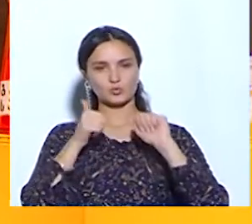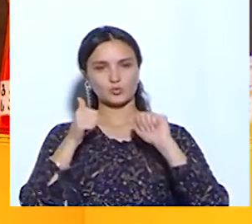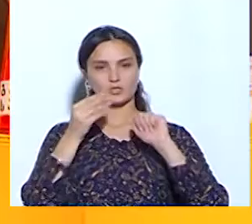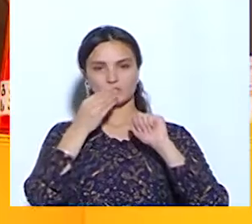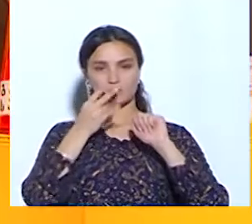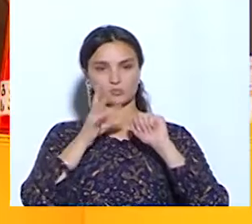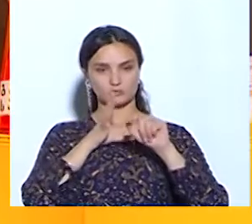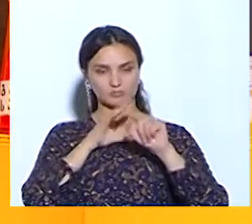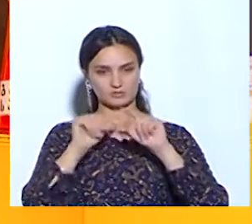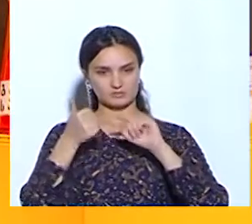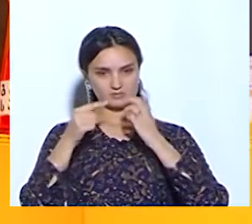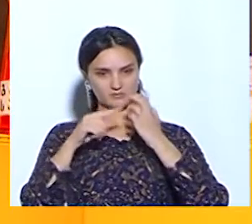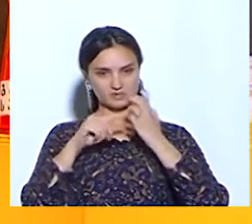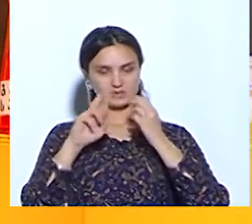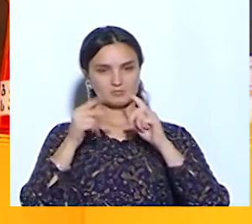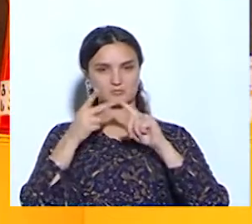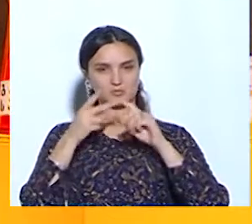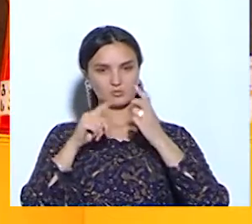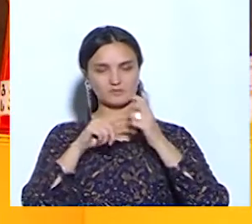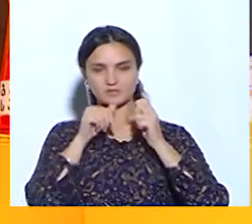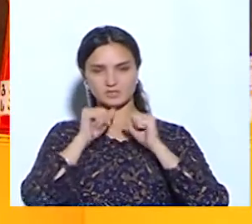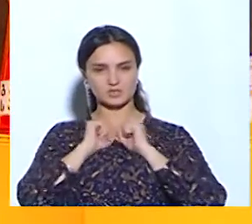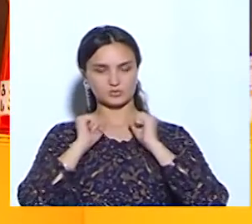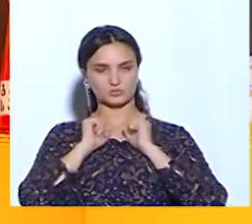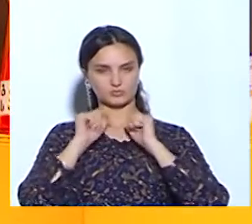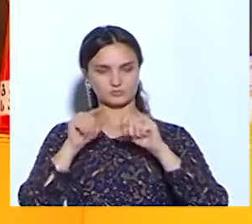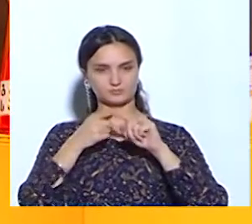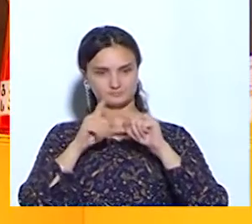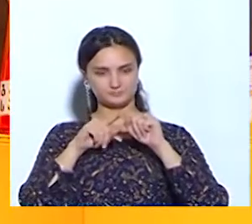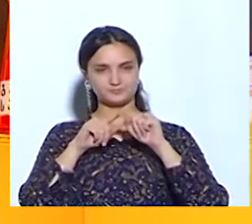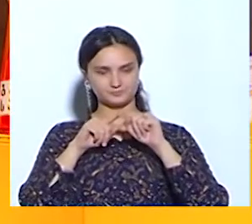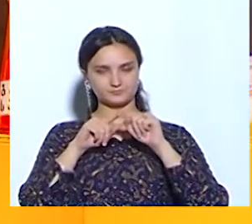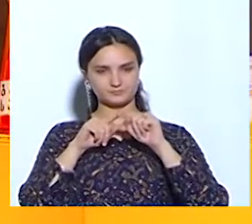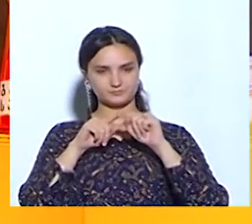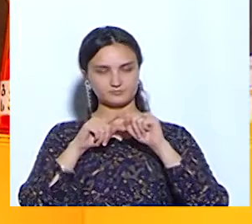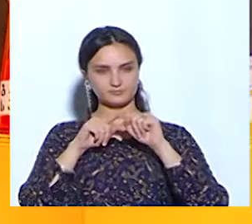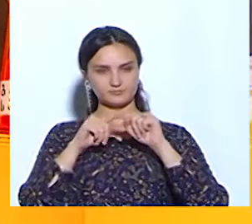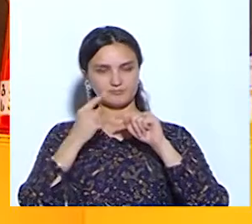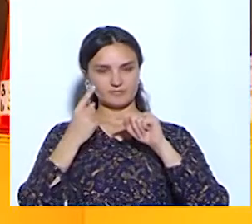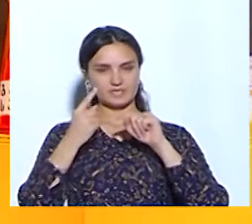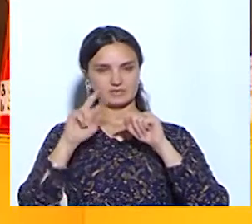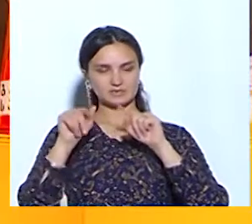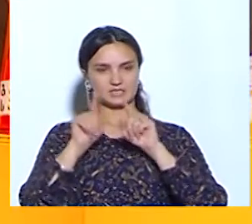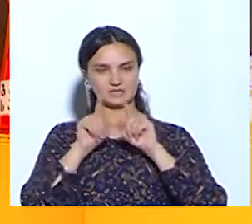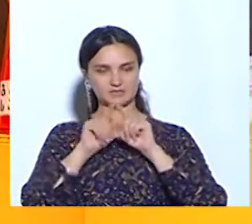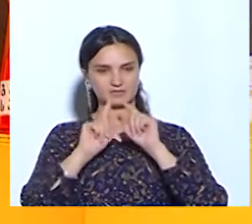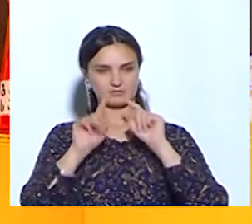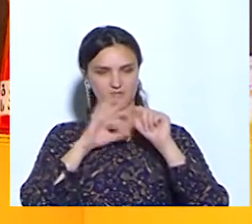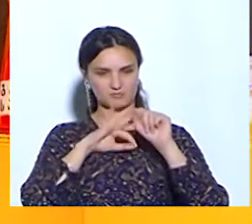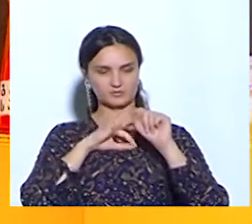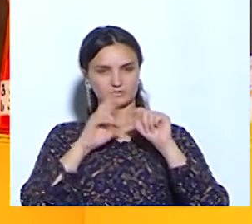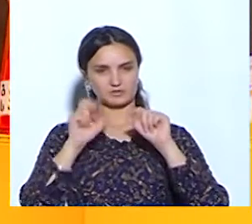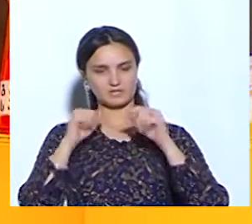უნდა ქონდეს პირველი და მეორე, ცადოთ და სტანდარტული ულუფა გამოვიყენოთ. ანუ ერთი და იგივე რაოდენობა გამოვიყენოთ